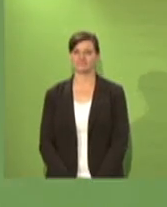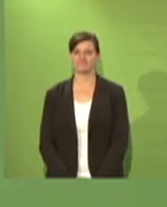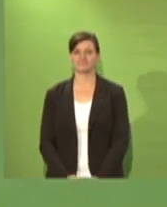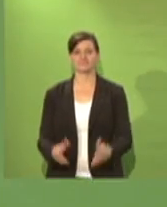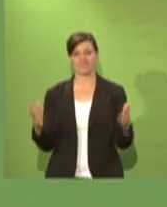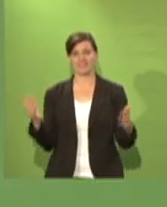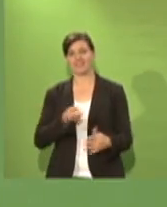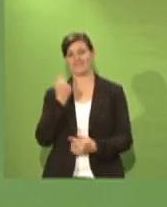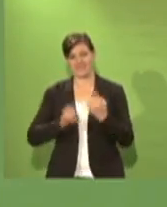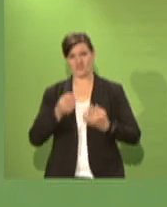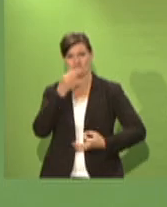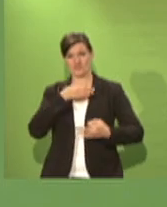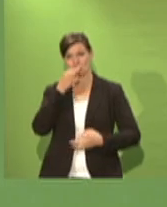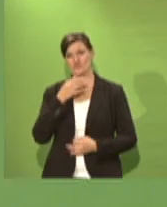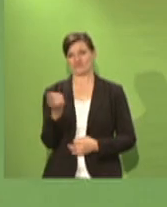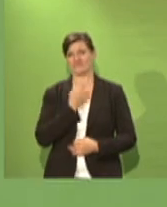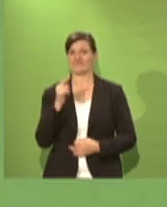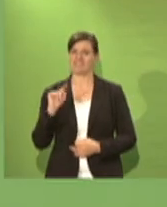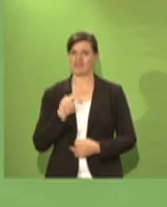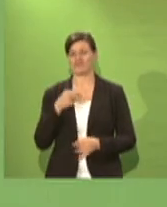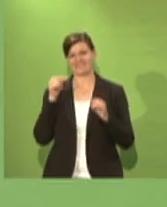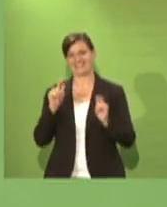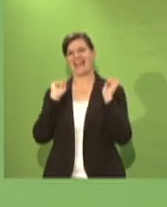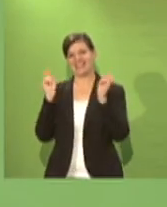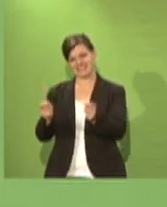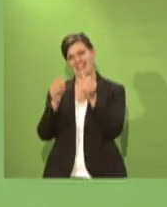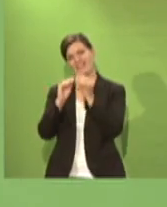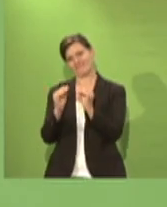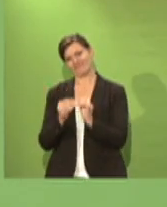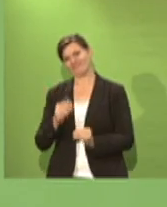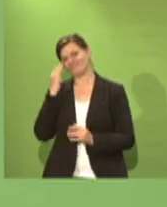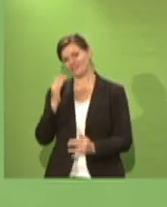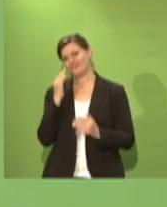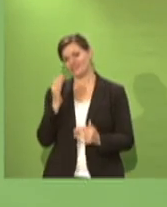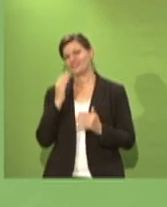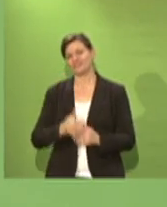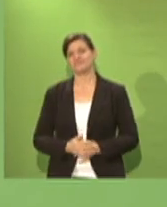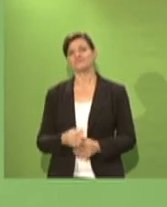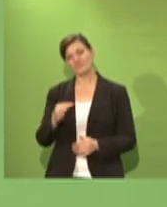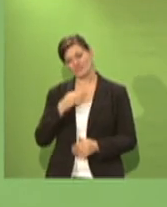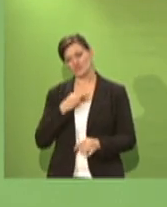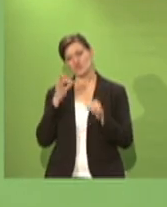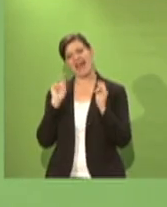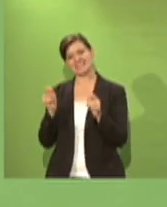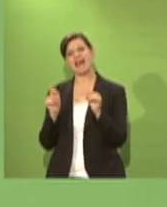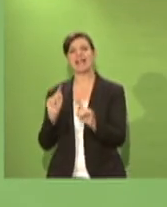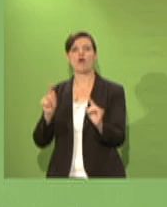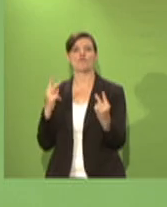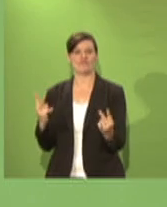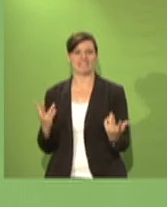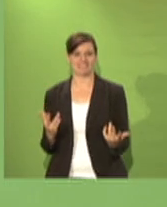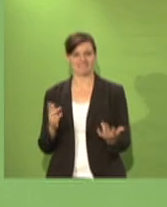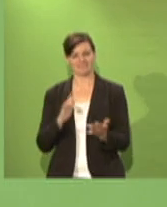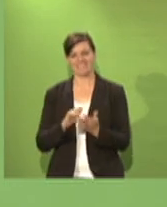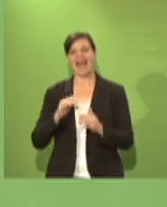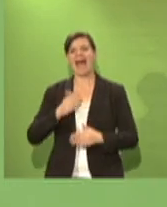Ja, auch wir als Grüne Jugend haben uns mit diesem Antrag beschäftigt, und auch mir persönlich ist dieser Antrag sehr wichtig. Denn ich bin in der